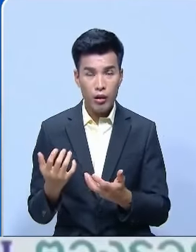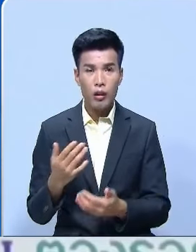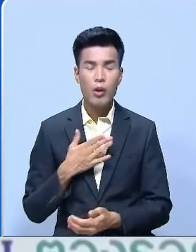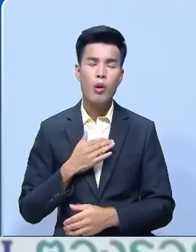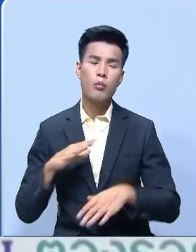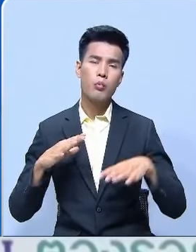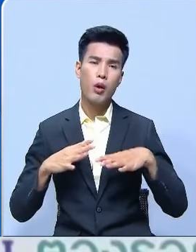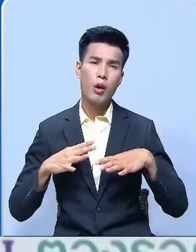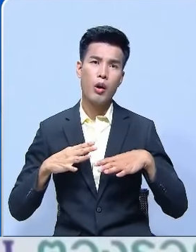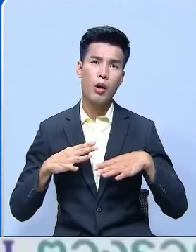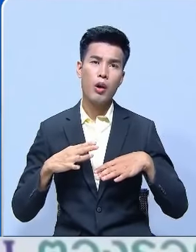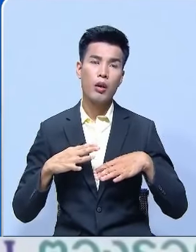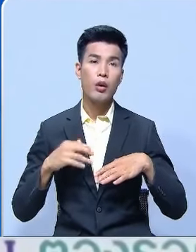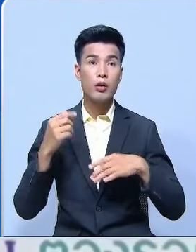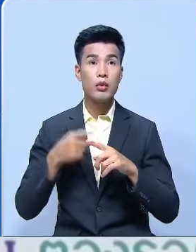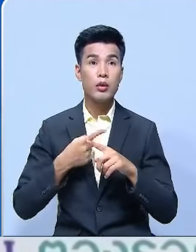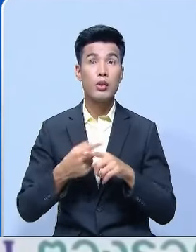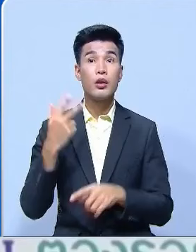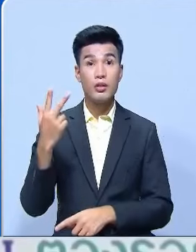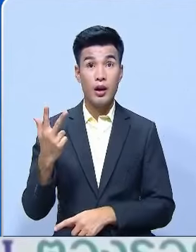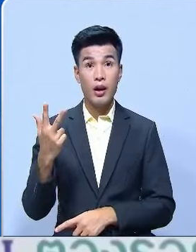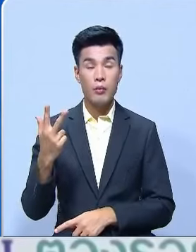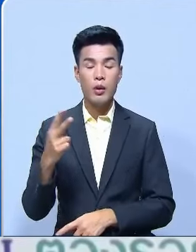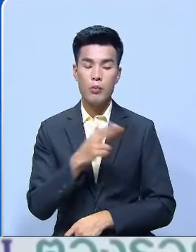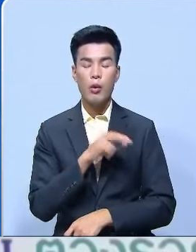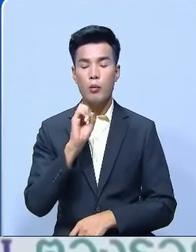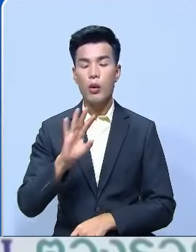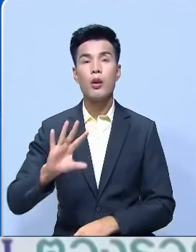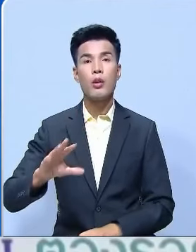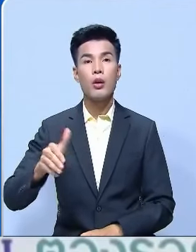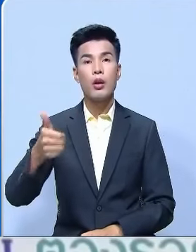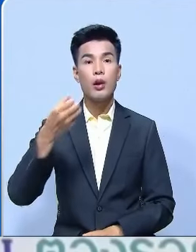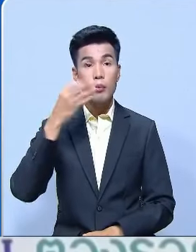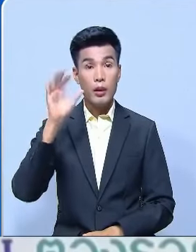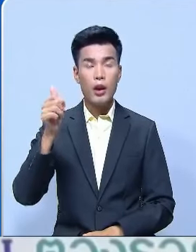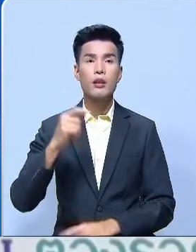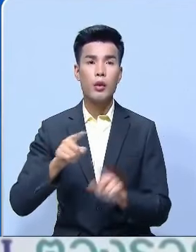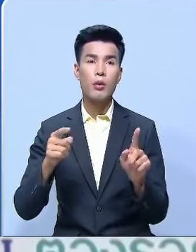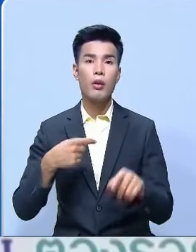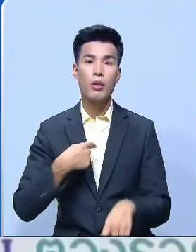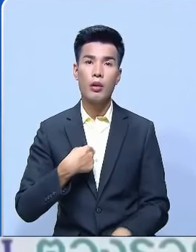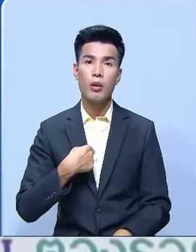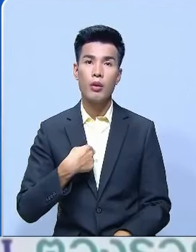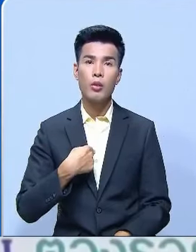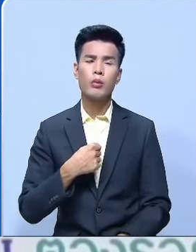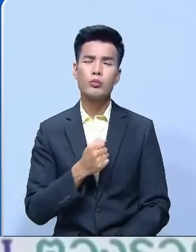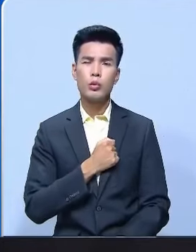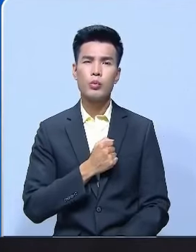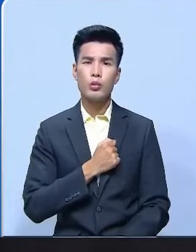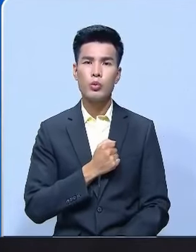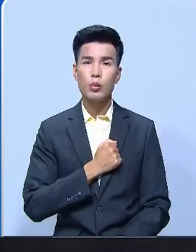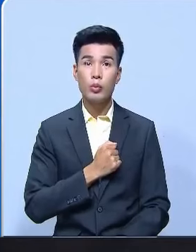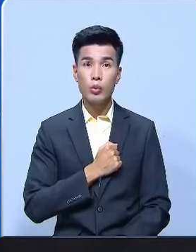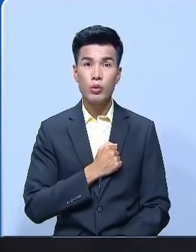าตัวที่โรงพยาบาล3เดือนจนกระทั่งหมอให้กลับบ้านได้แต่เธอบอกว่าเธอต้องทนทุกข์ทรม